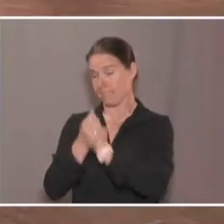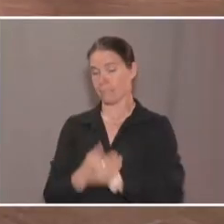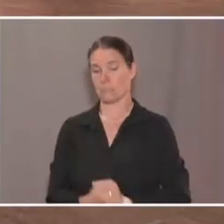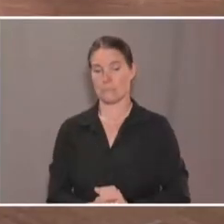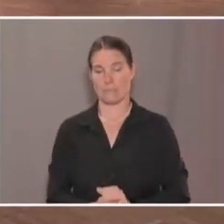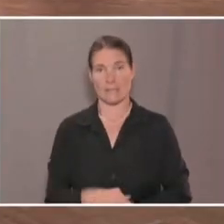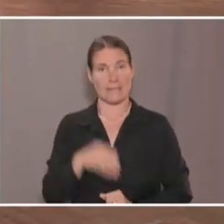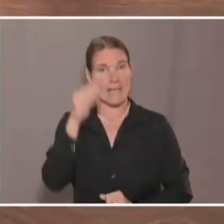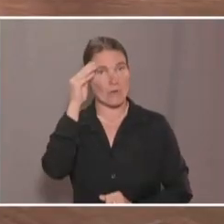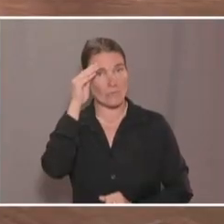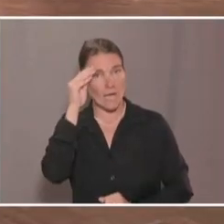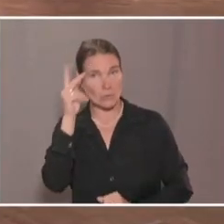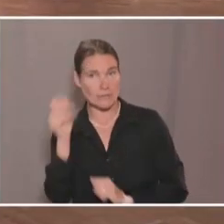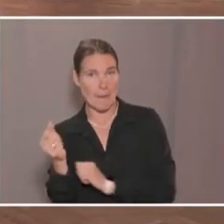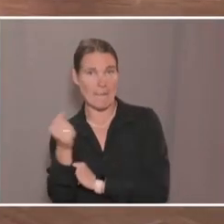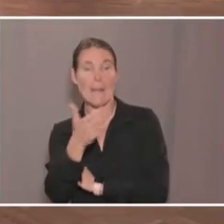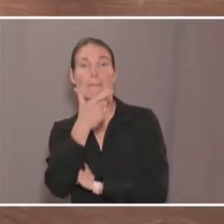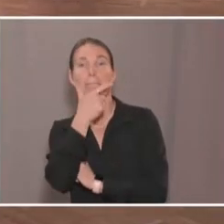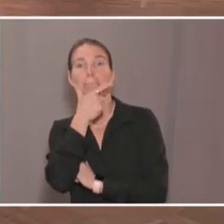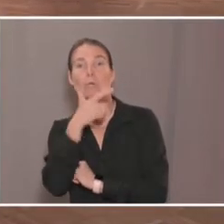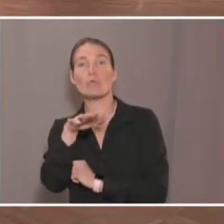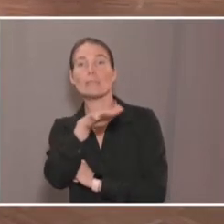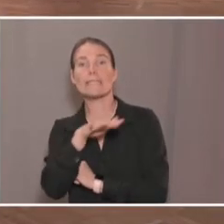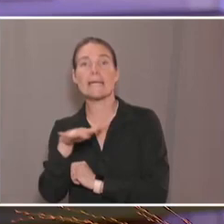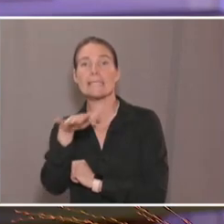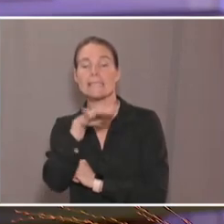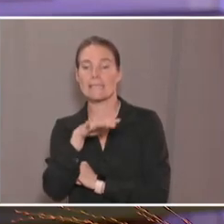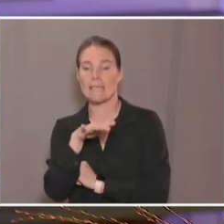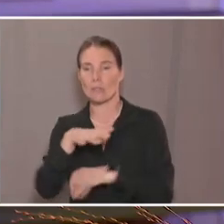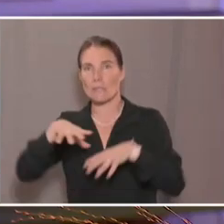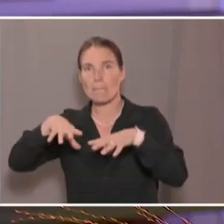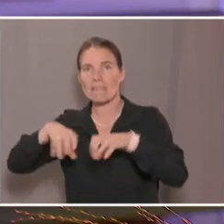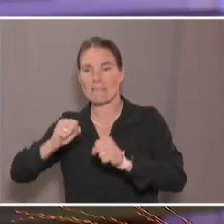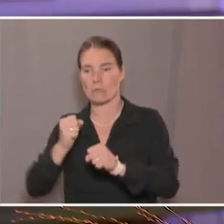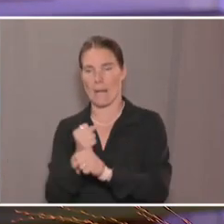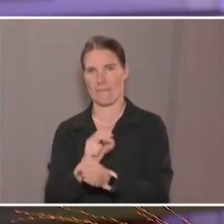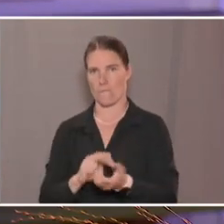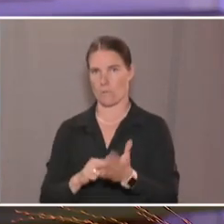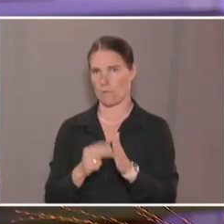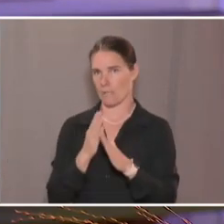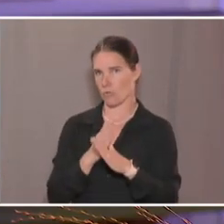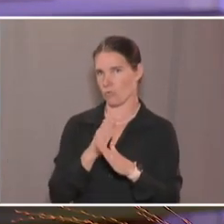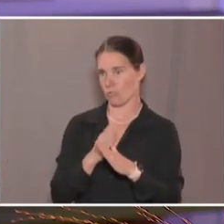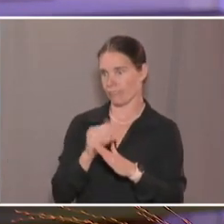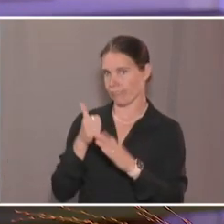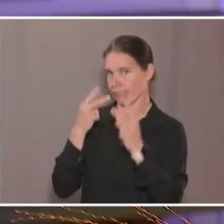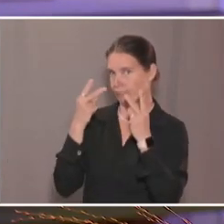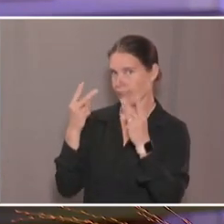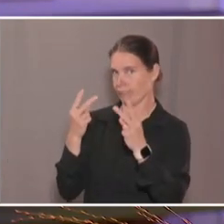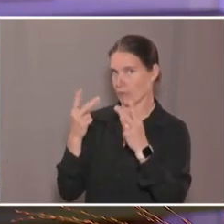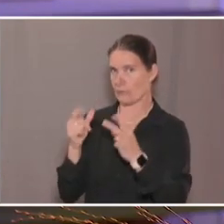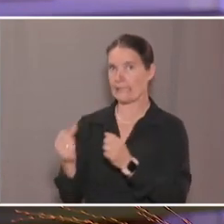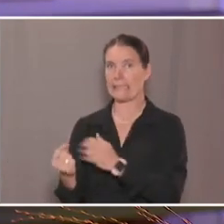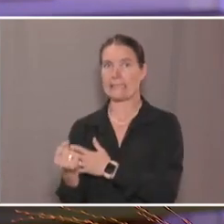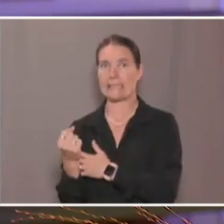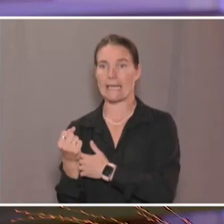erfahrene Kolonialmacht Großbritannien hatte sich auf die Besatzungsarbeit vorbereitet. Höchste Priorität sollte Sicherheit